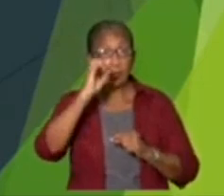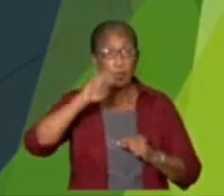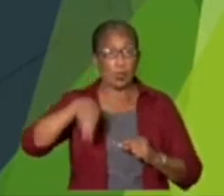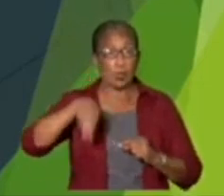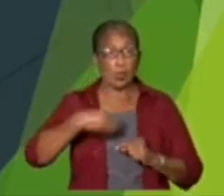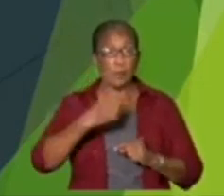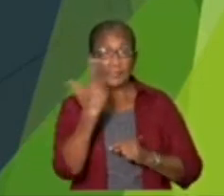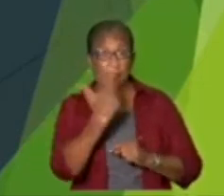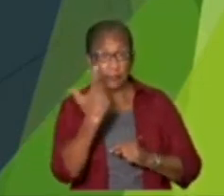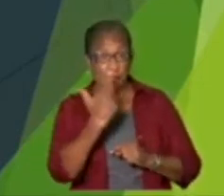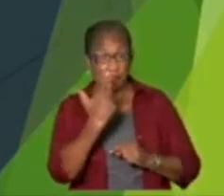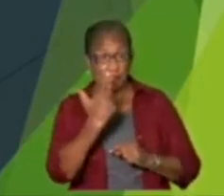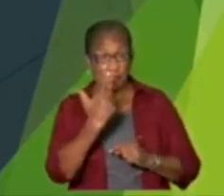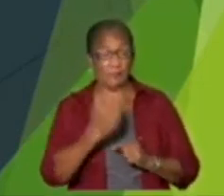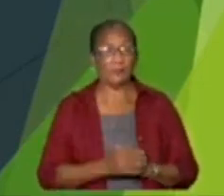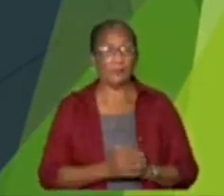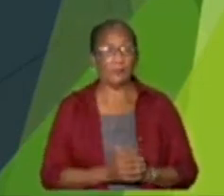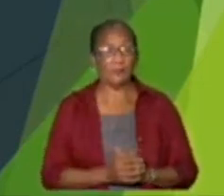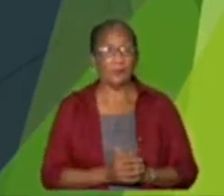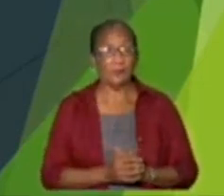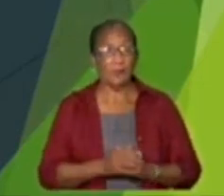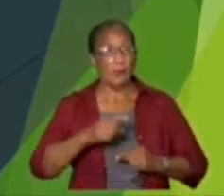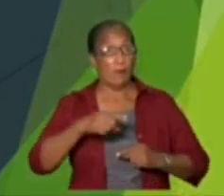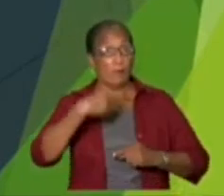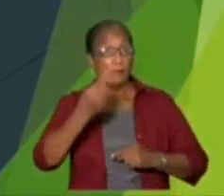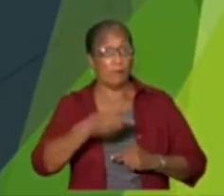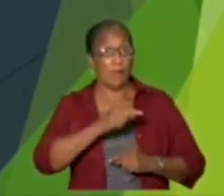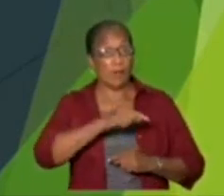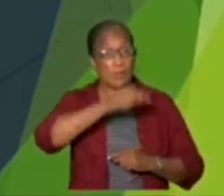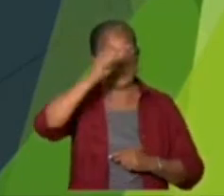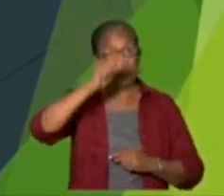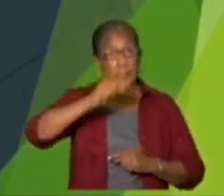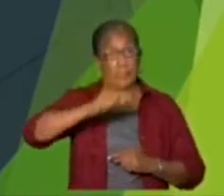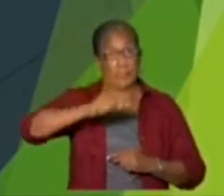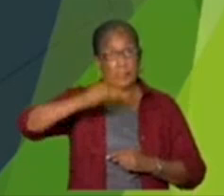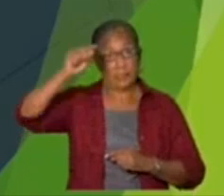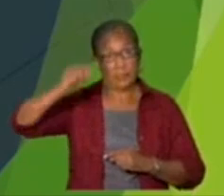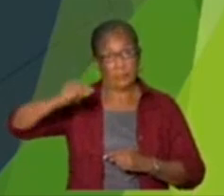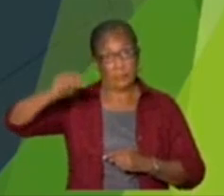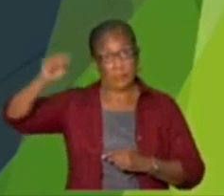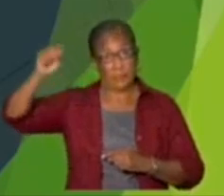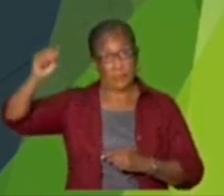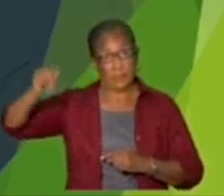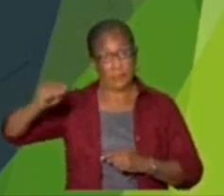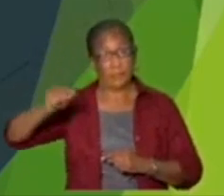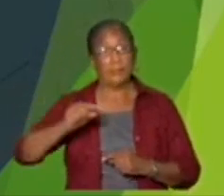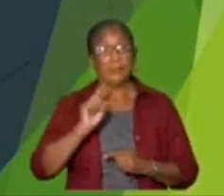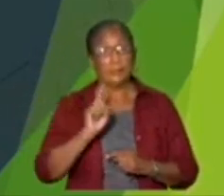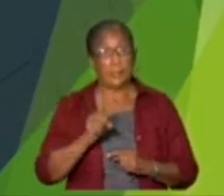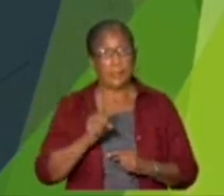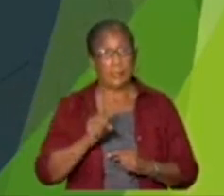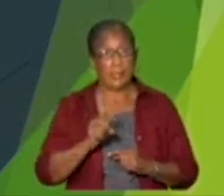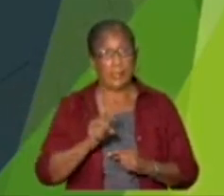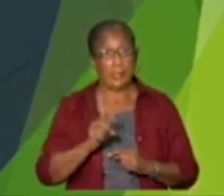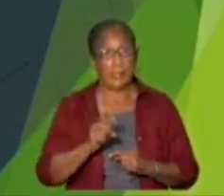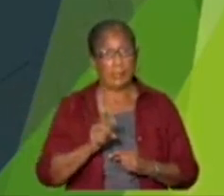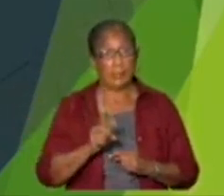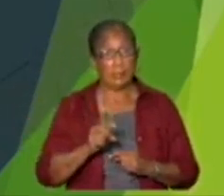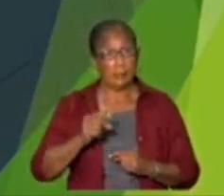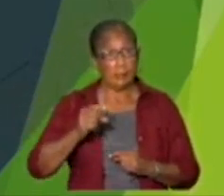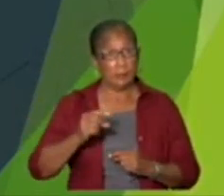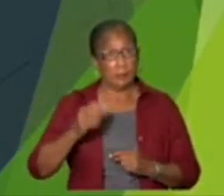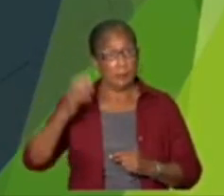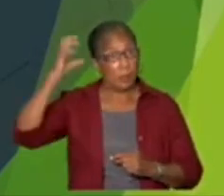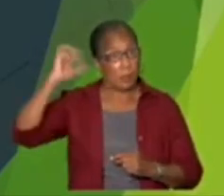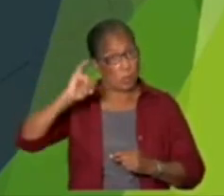0,77. De volgende grafiek, staafdiagram, zijn de gevallen, de